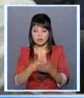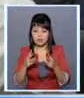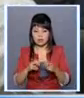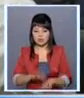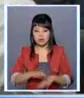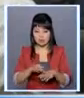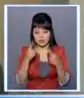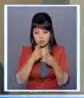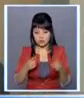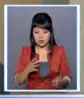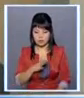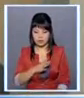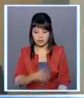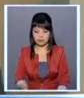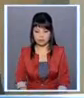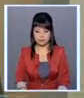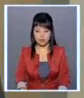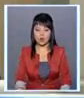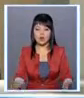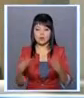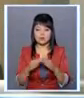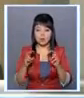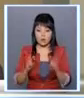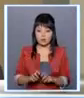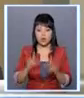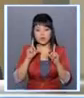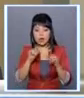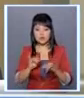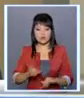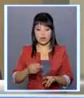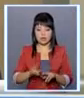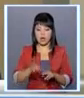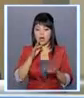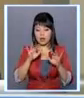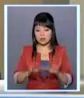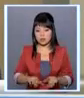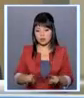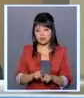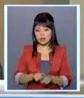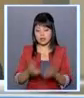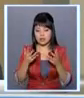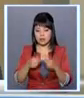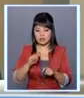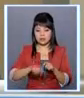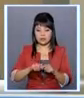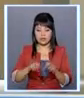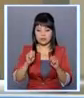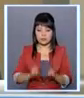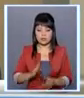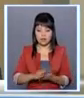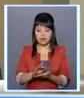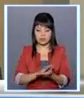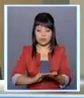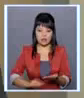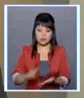жеткізді. Үйінде отырып немесе іссапарда жүріп, электронды түрде декларацияны толтырып, оған қажетті ілеспе